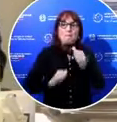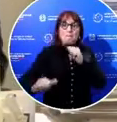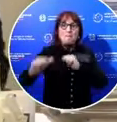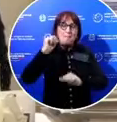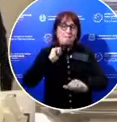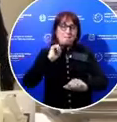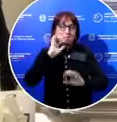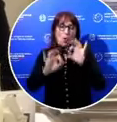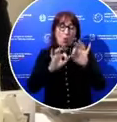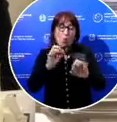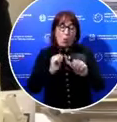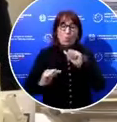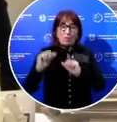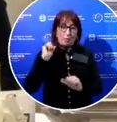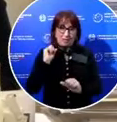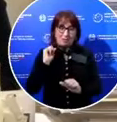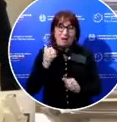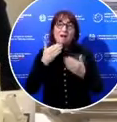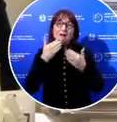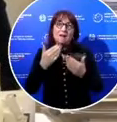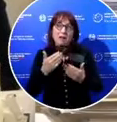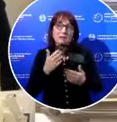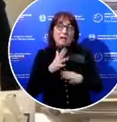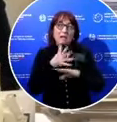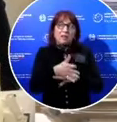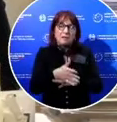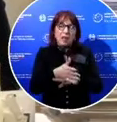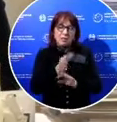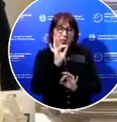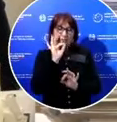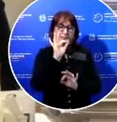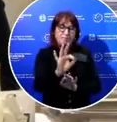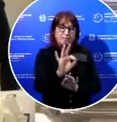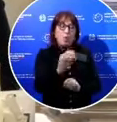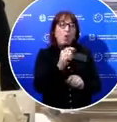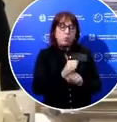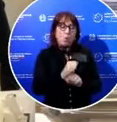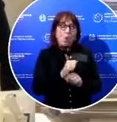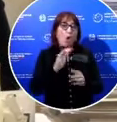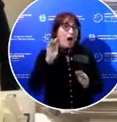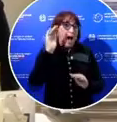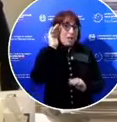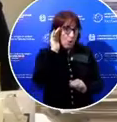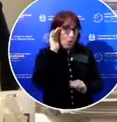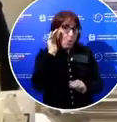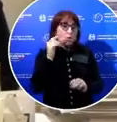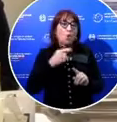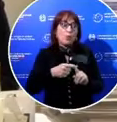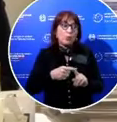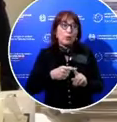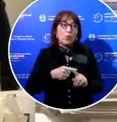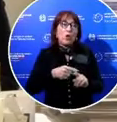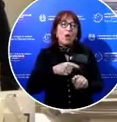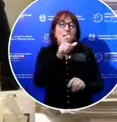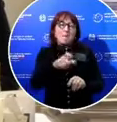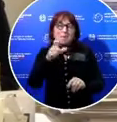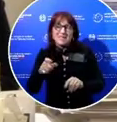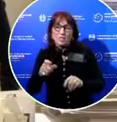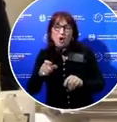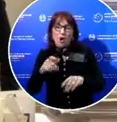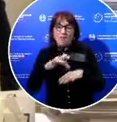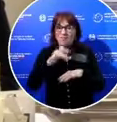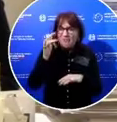che attraverso degli interventi mirati si possa ottenere l'ascolto e l'attenzione delle fasce sociali più